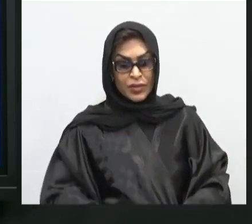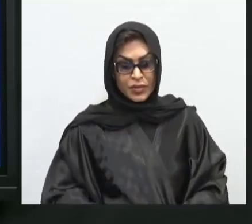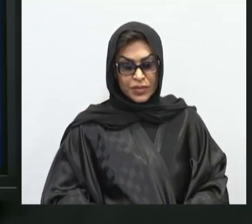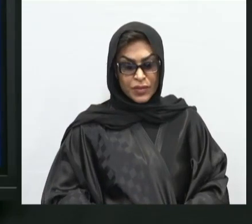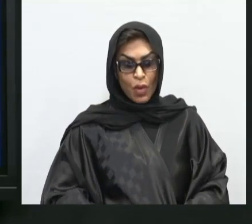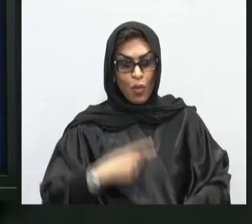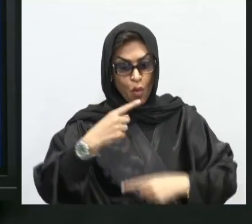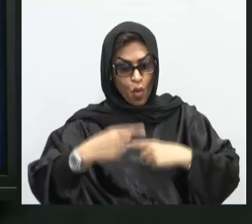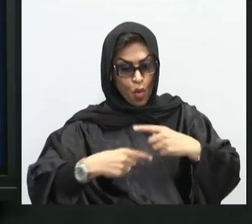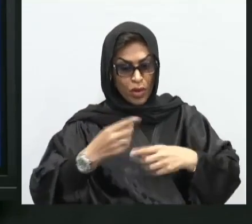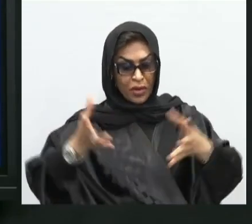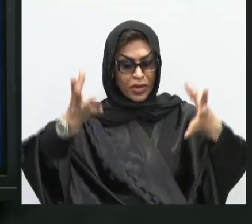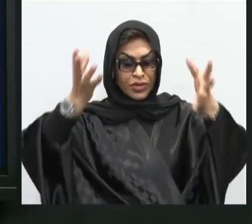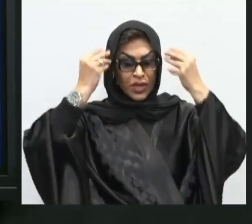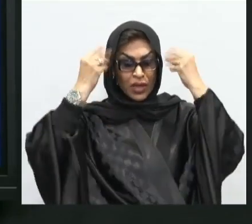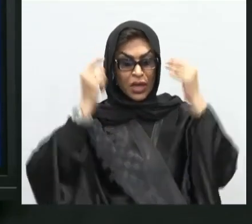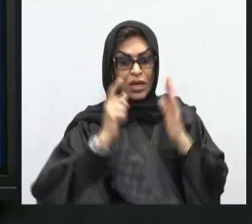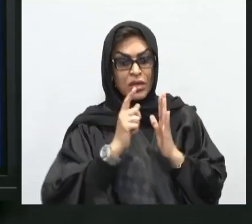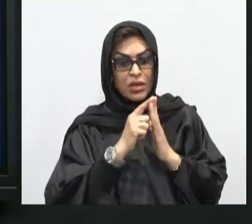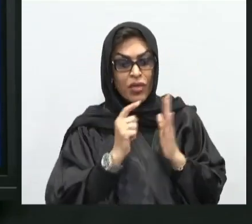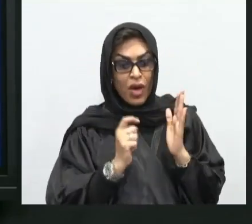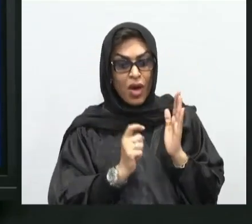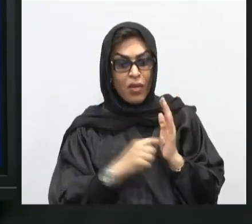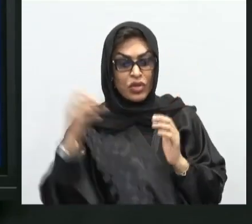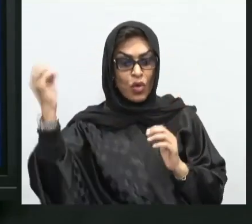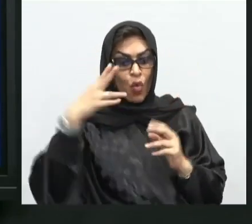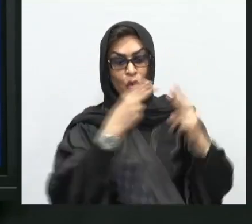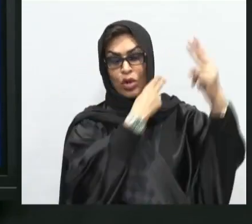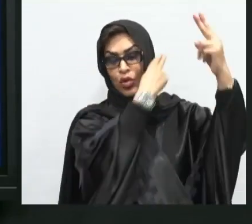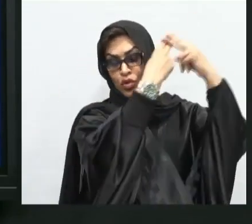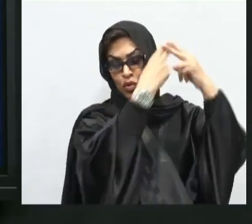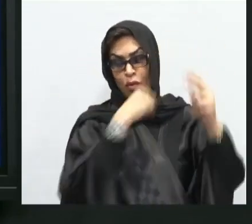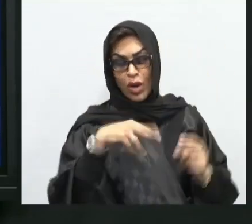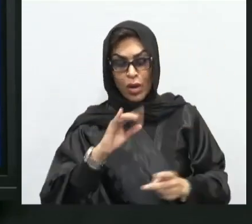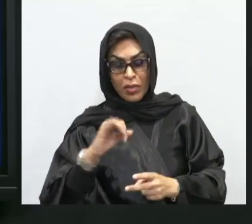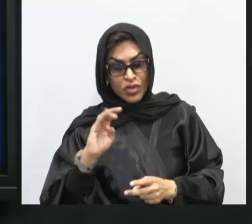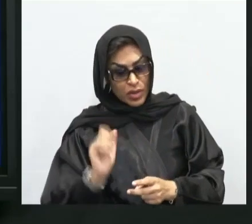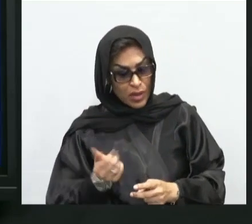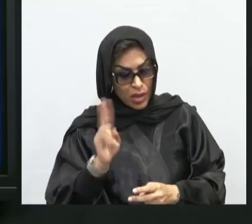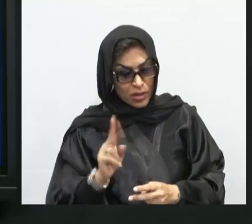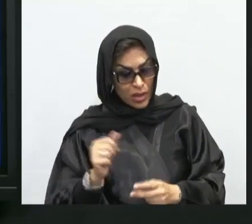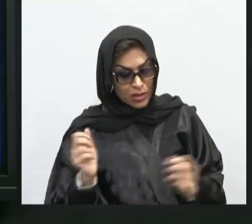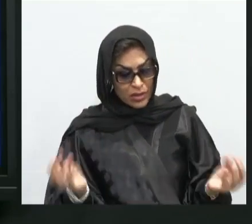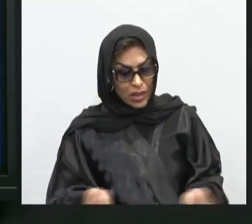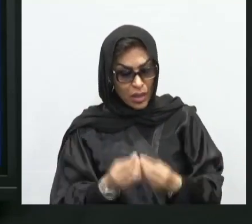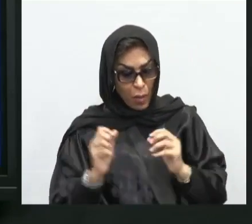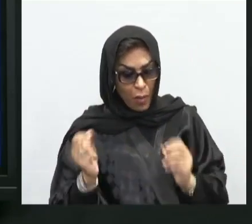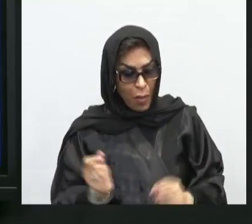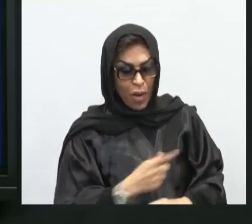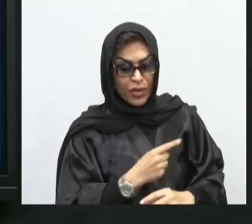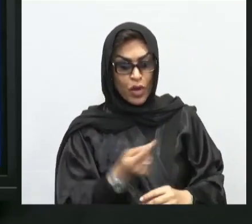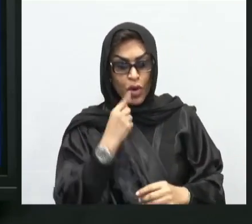المراجعه وهما النظام الشمسي وكذلك نجوم والمجرات ننطلق واياكم طالبي وطالبتي